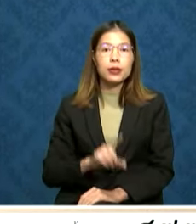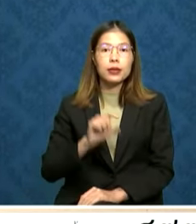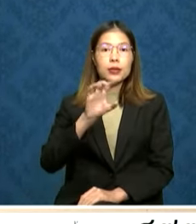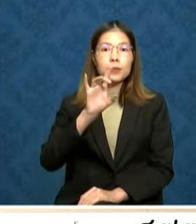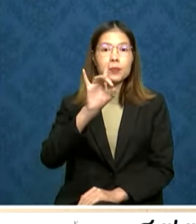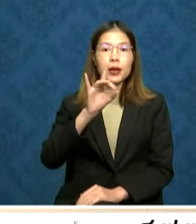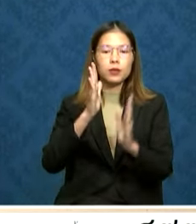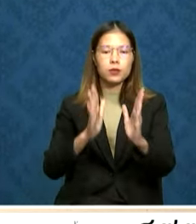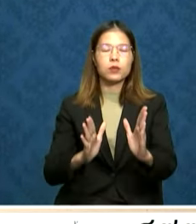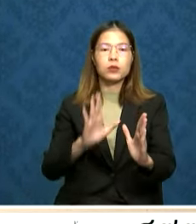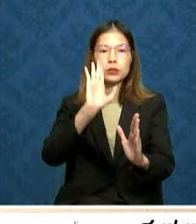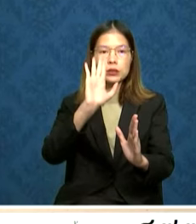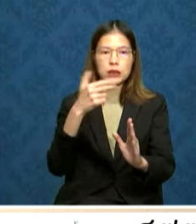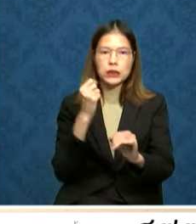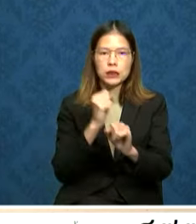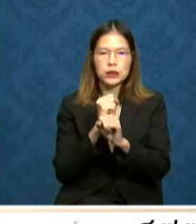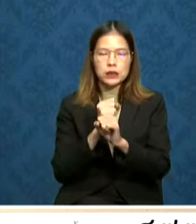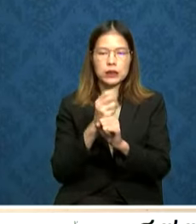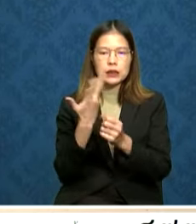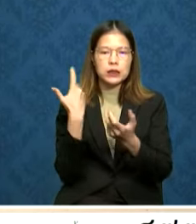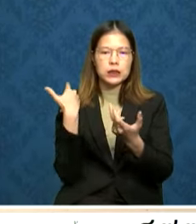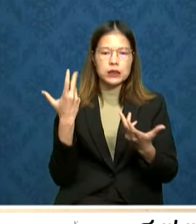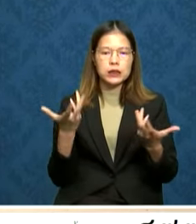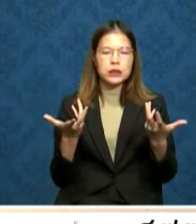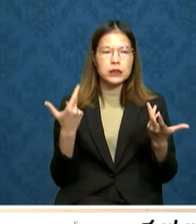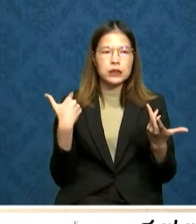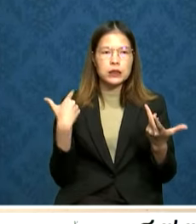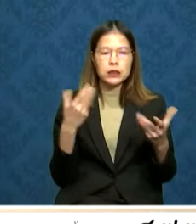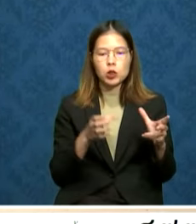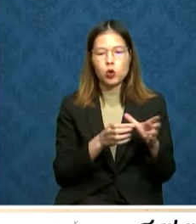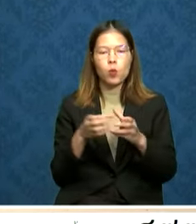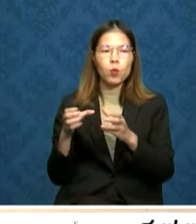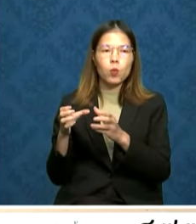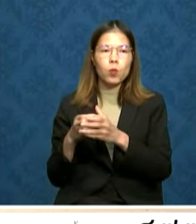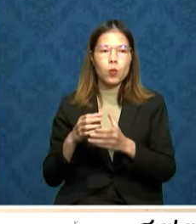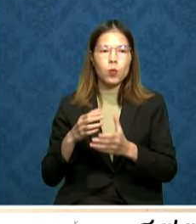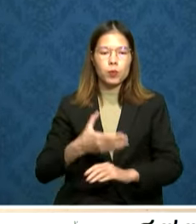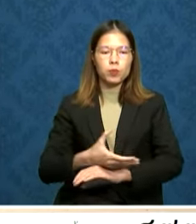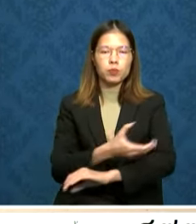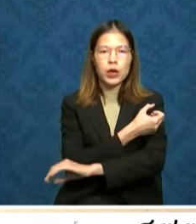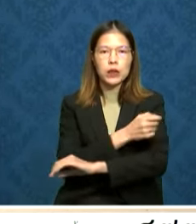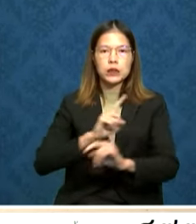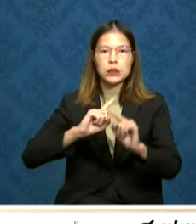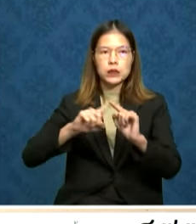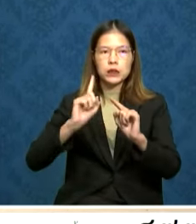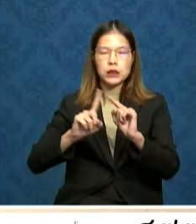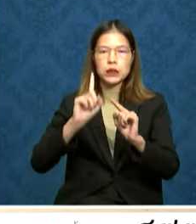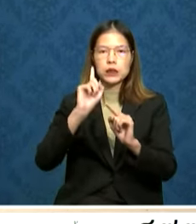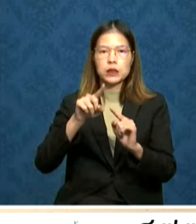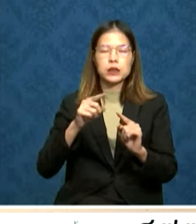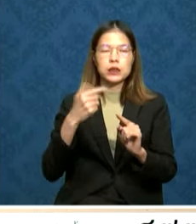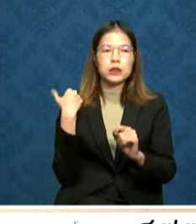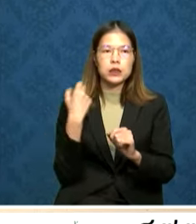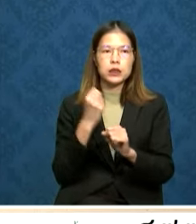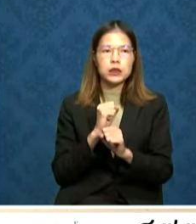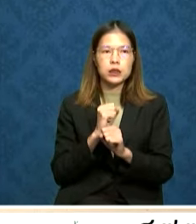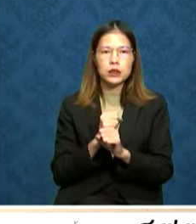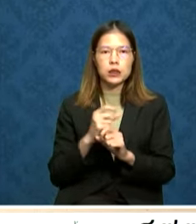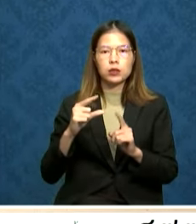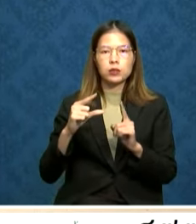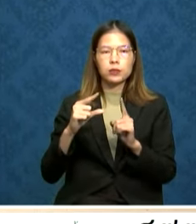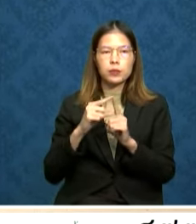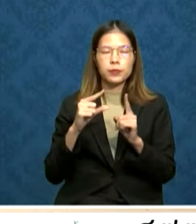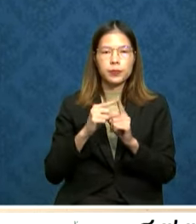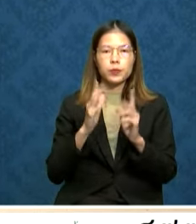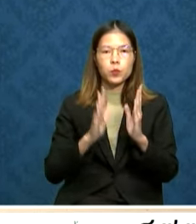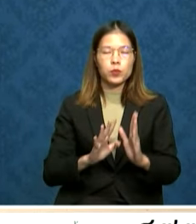ครับดันั้น สัตวนกำฏิการของสัพร l แษาน แต่ละพักกเมืนี่อingtพัปรชัชน จองนว